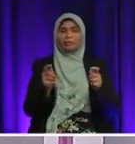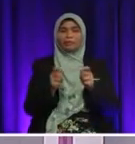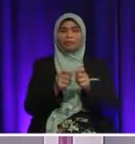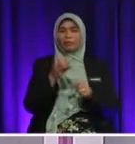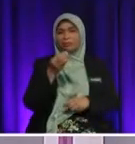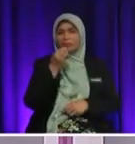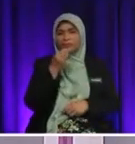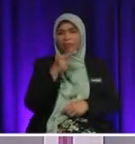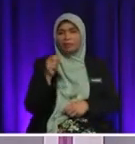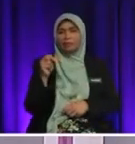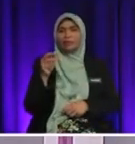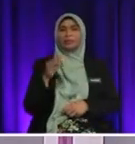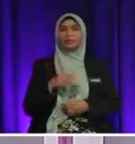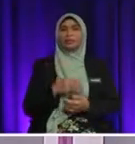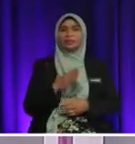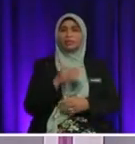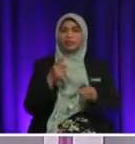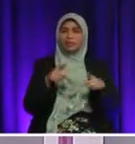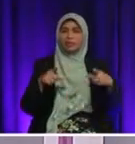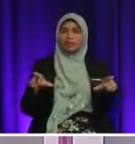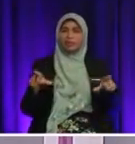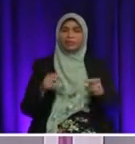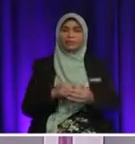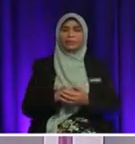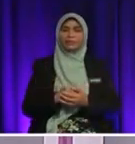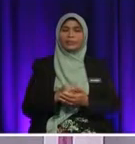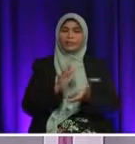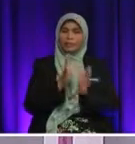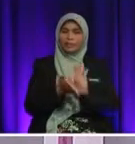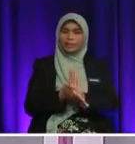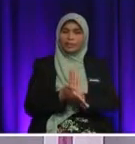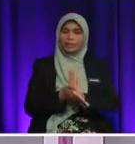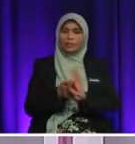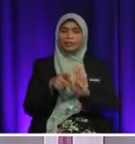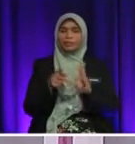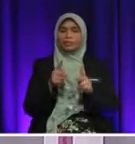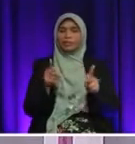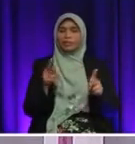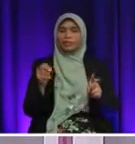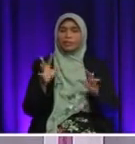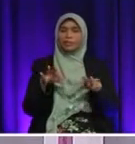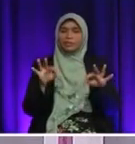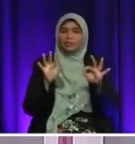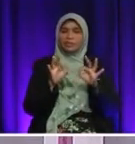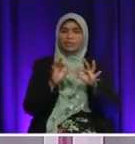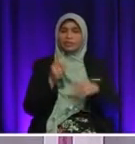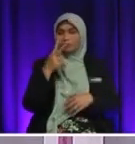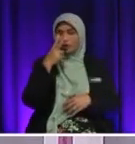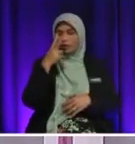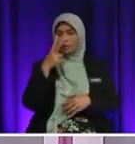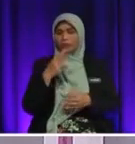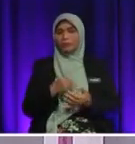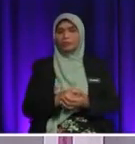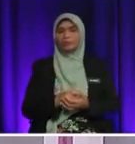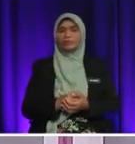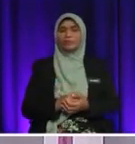makanan, beras dan sebagainya. Jadi itu perkembangan cerita. Kita pergi kepada seterusnya. Lepas perkembangan